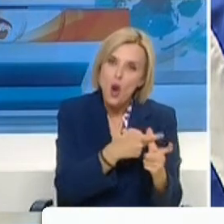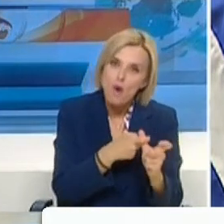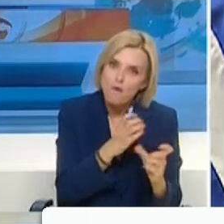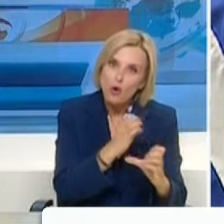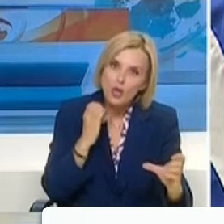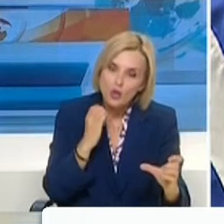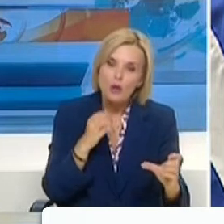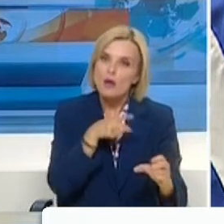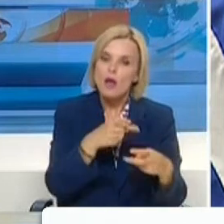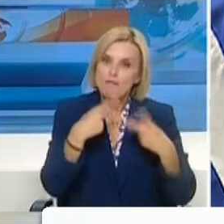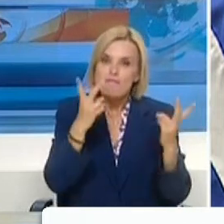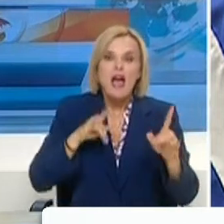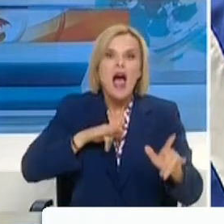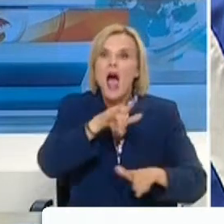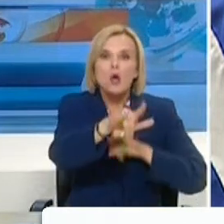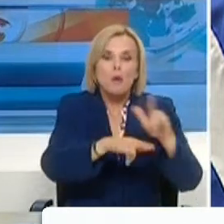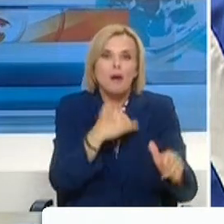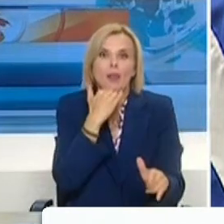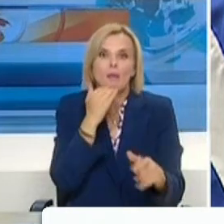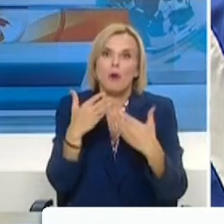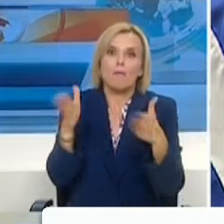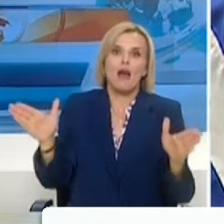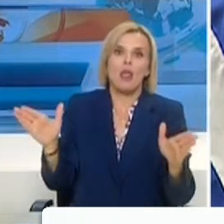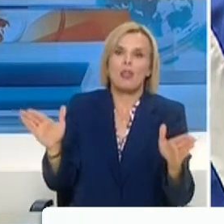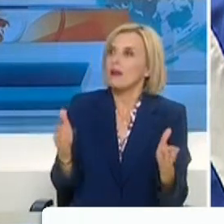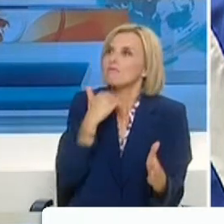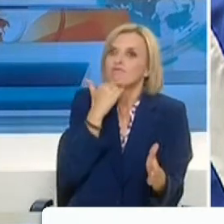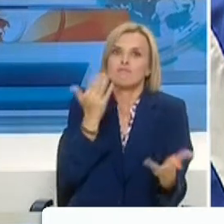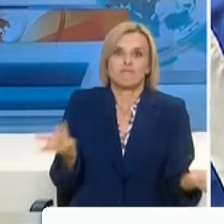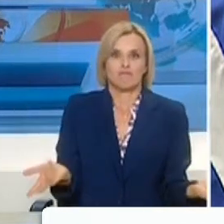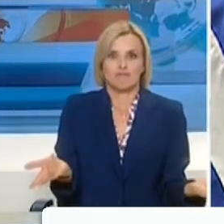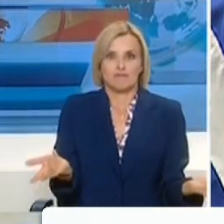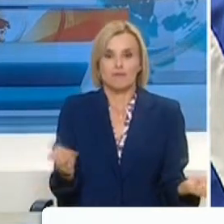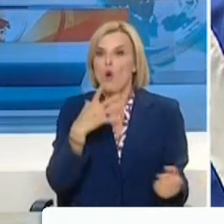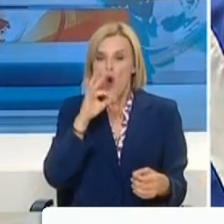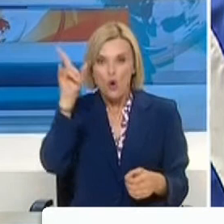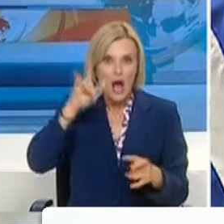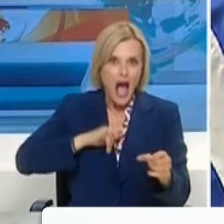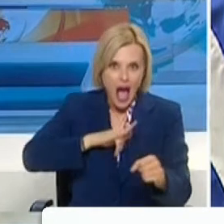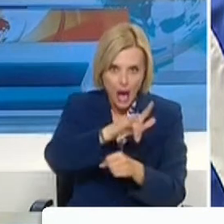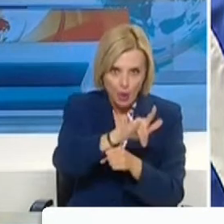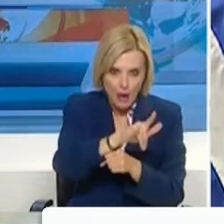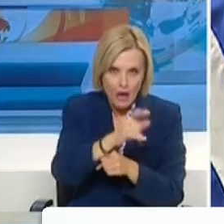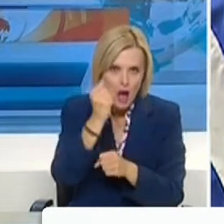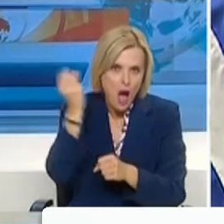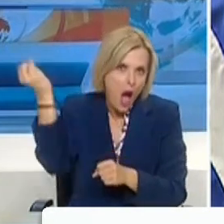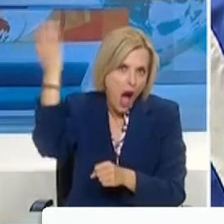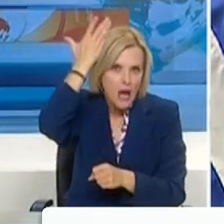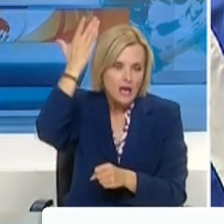είναι εφικτό. Ενώ τα αεροπλάνα δεν μπορούν να λειτουργήσουν χωρίς να έχουν πληρότητα ικανή και δεν συμφέρει και να